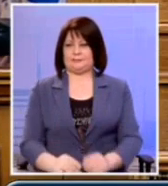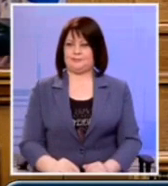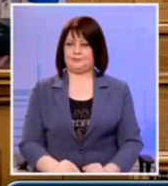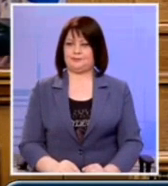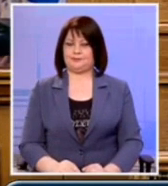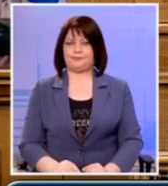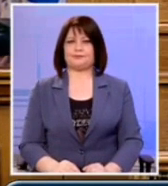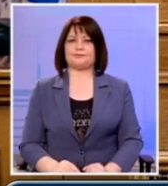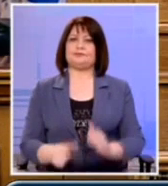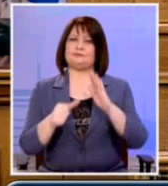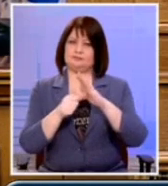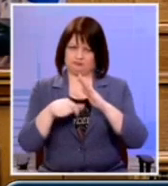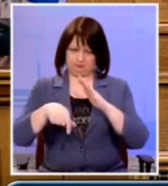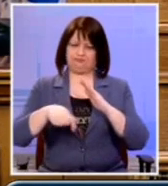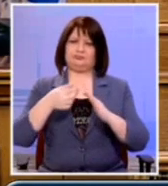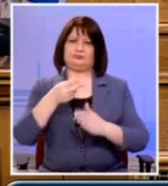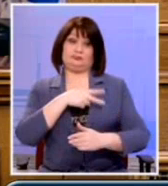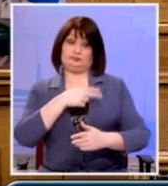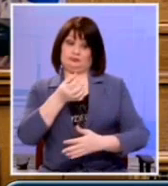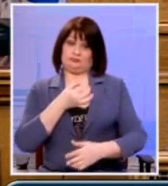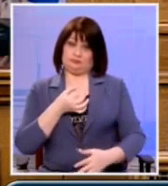Όπως ορθά ανέφερε η Πρόεδρος και η